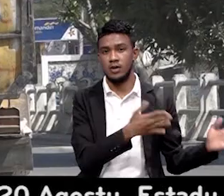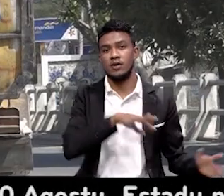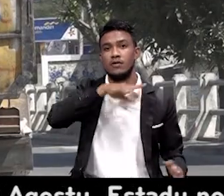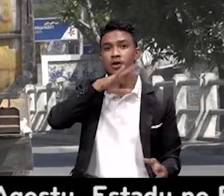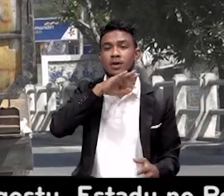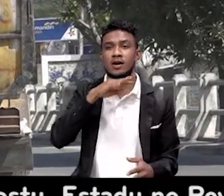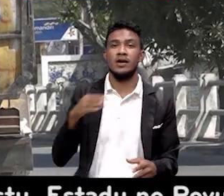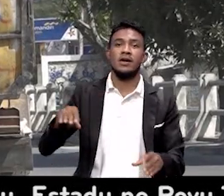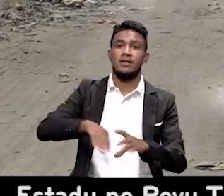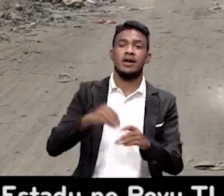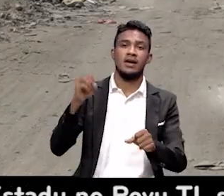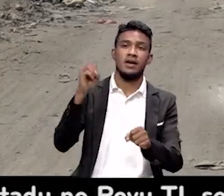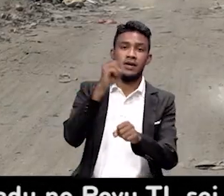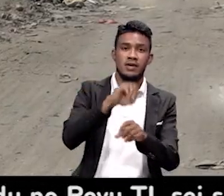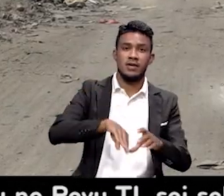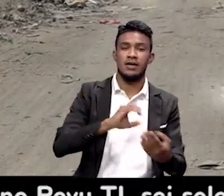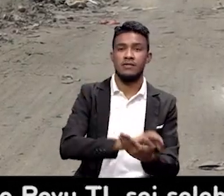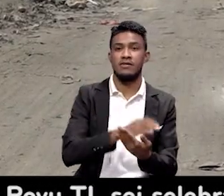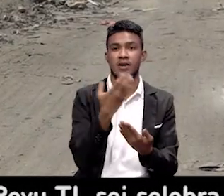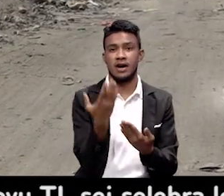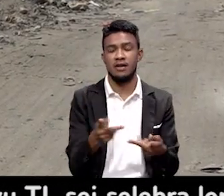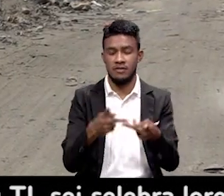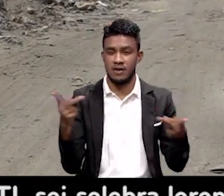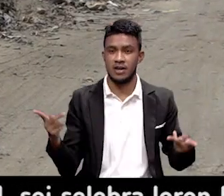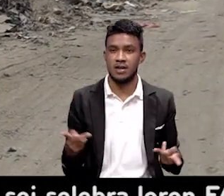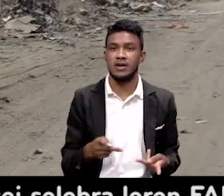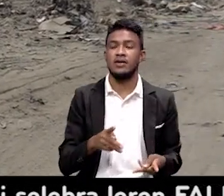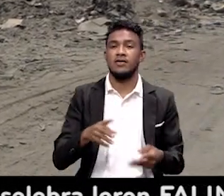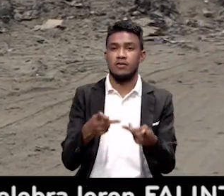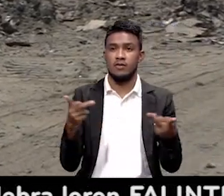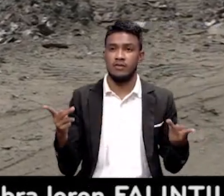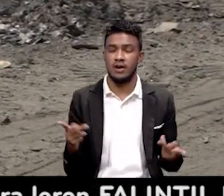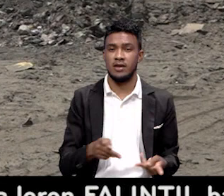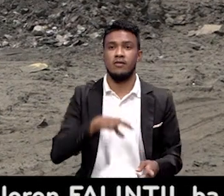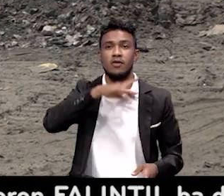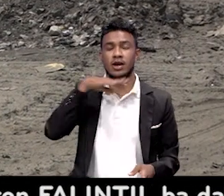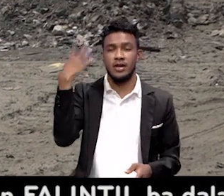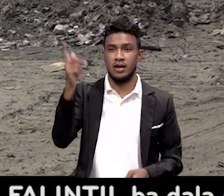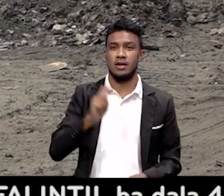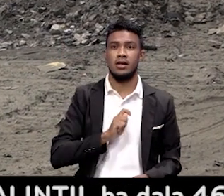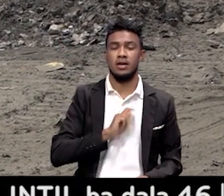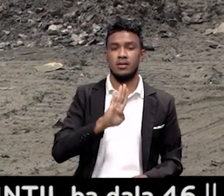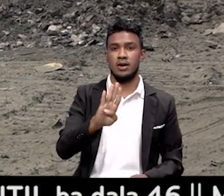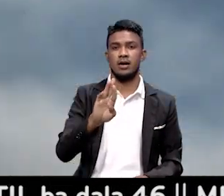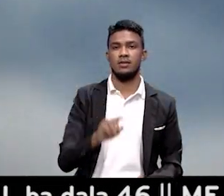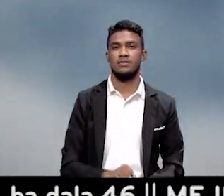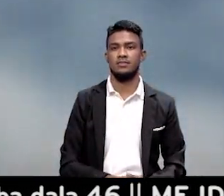hori bafakar iha fatin soe lisu ikusnian iha tibar likisa.